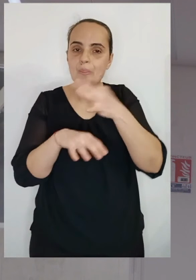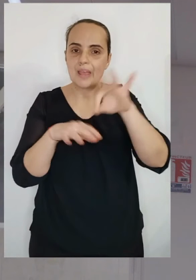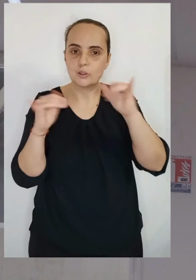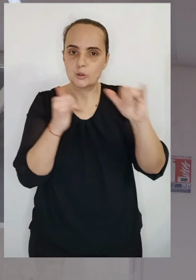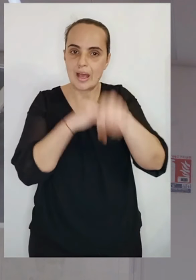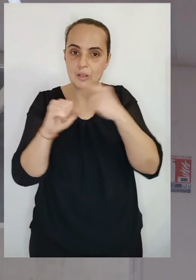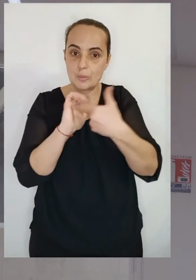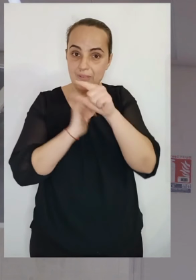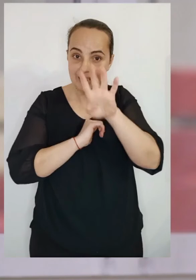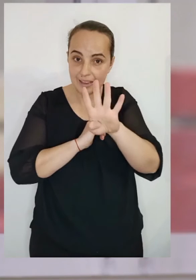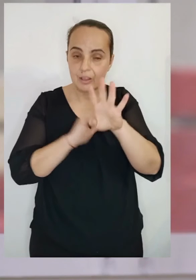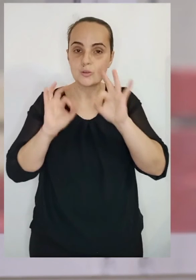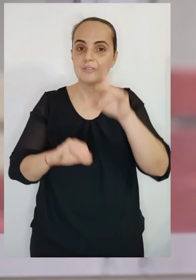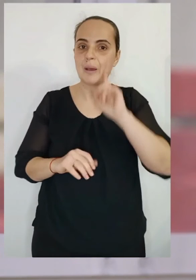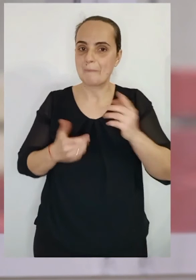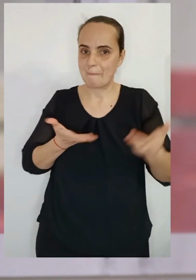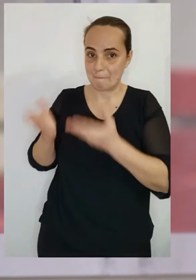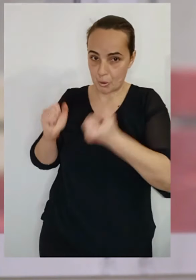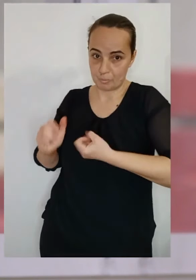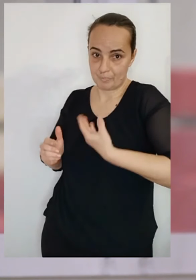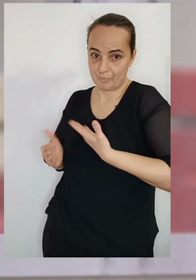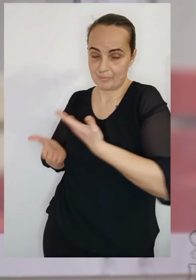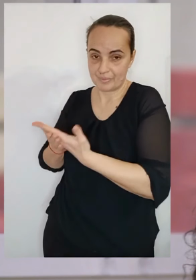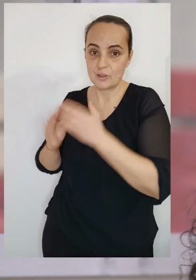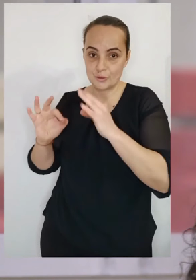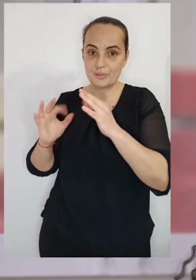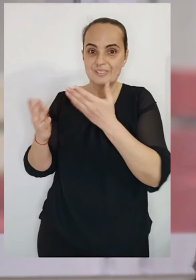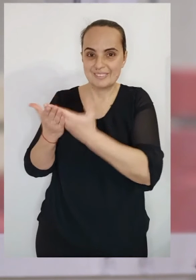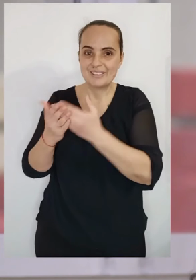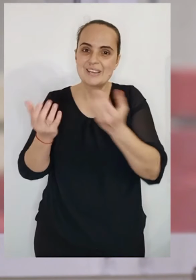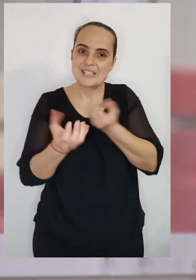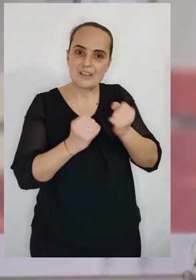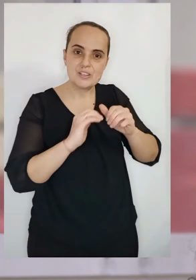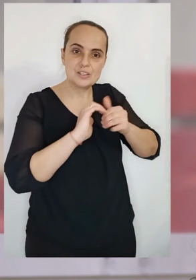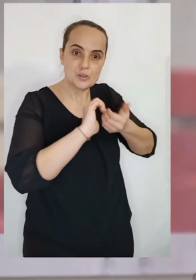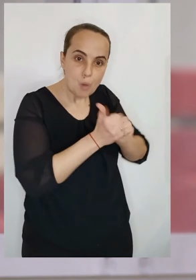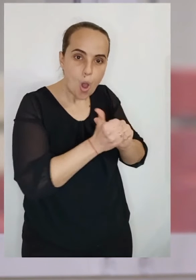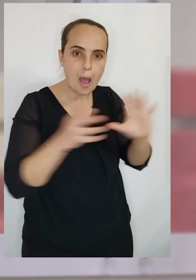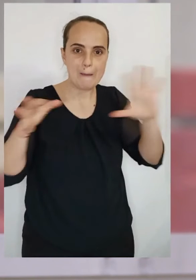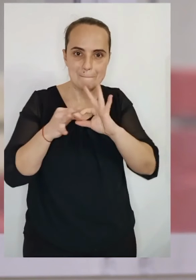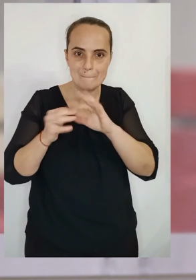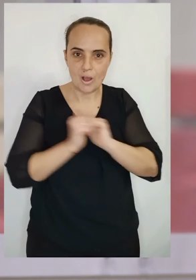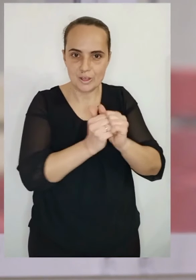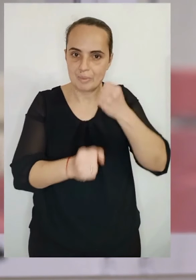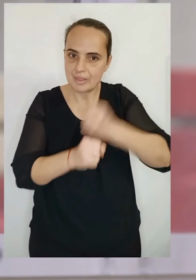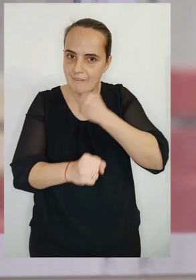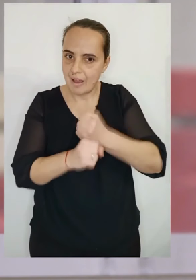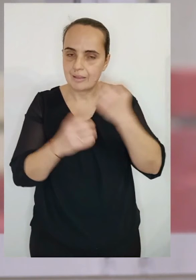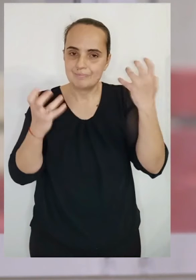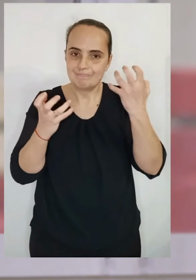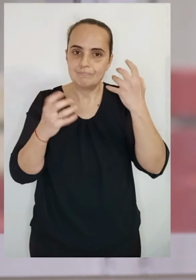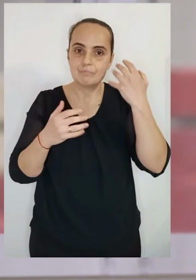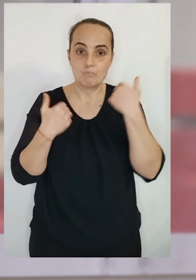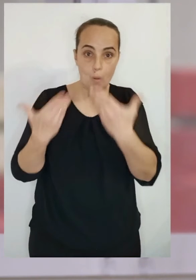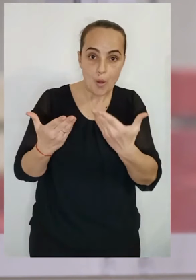Terre des Jeux 2024. Mais ça, je pense que Zineb, elle peut en parler parce qu'elle travaille ça justement avec le service des sports pour proposer effectivement là encore de la